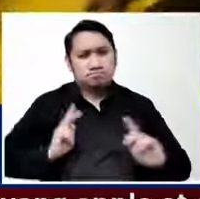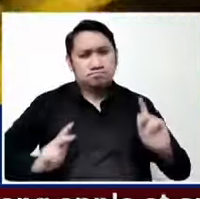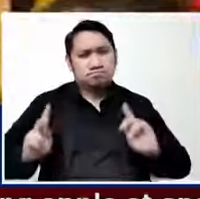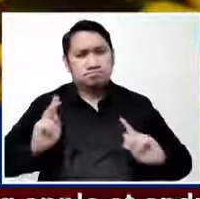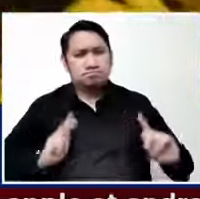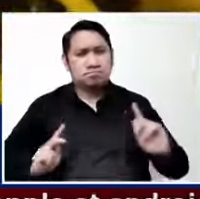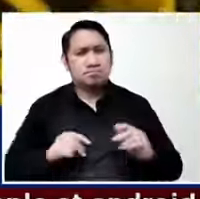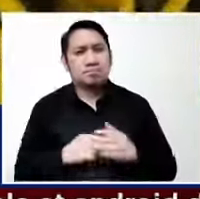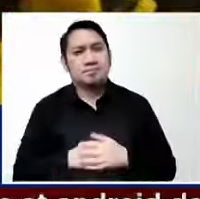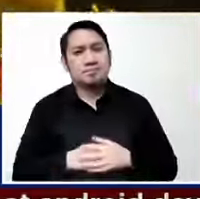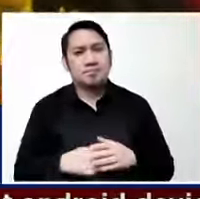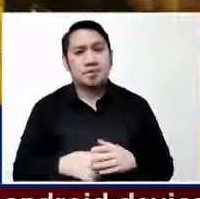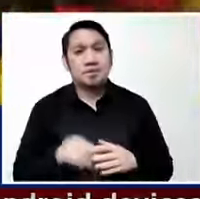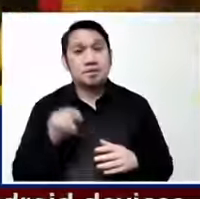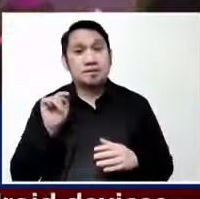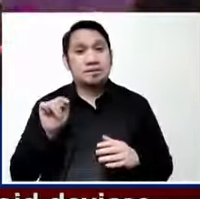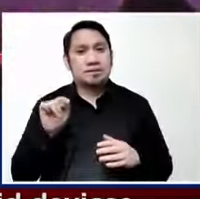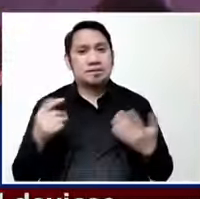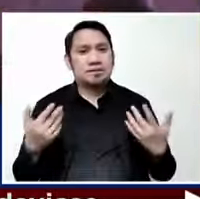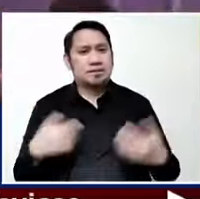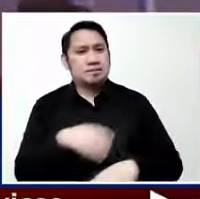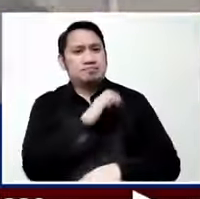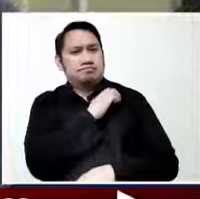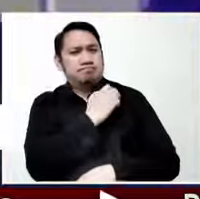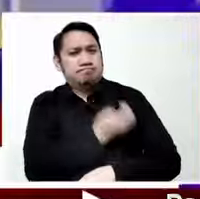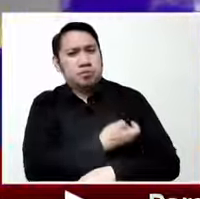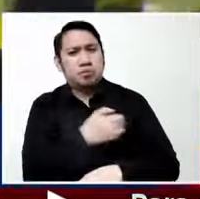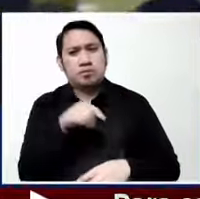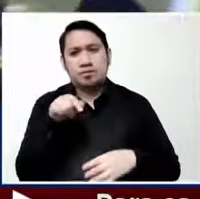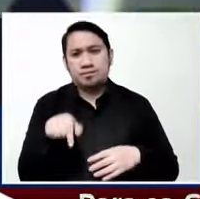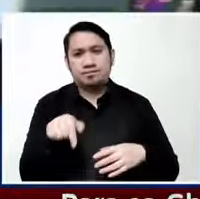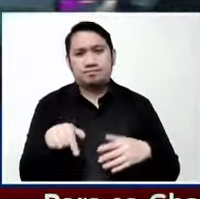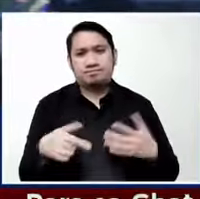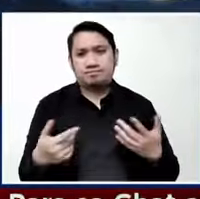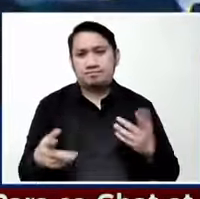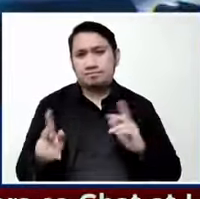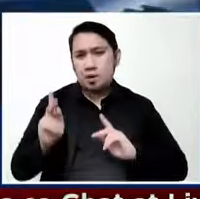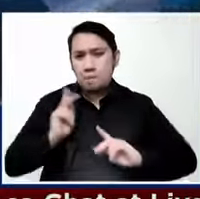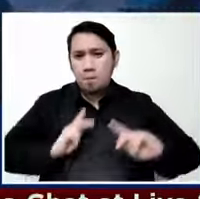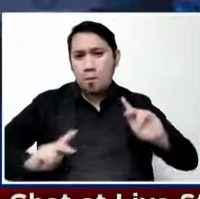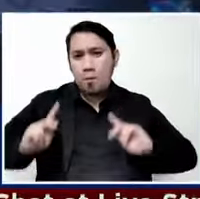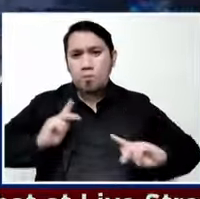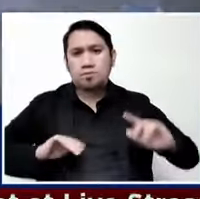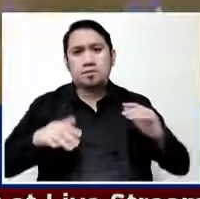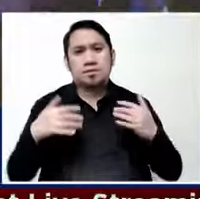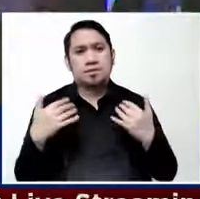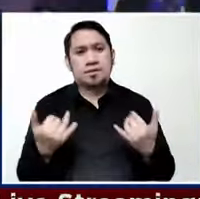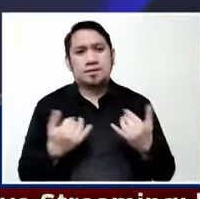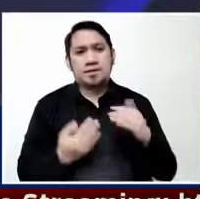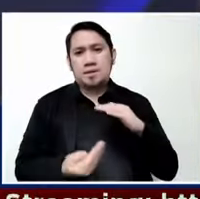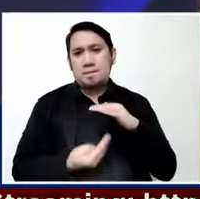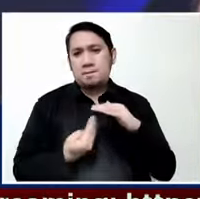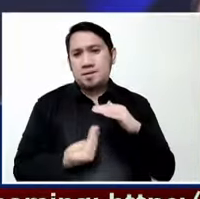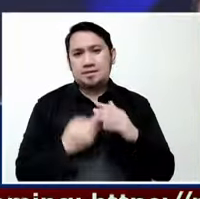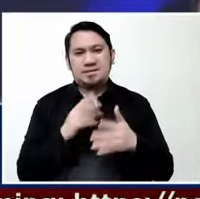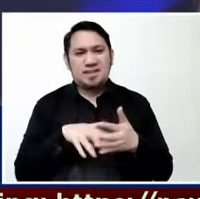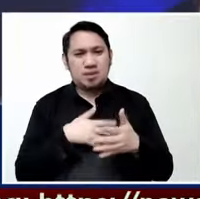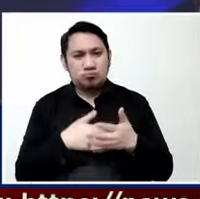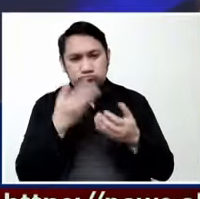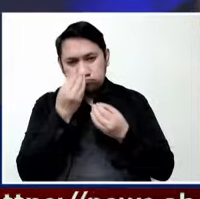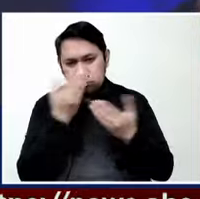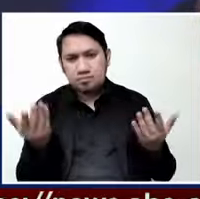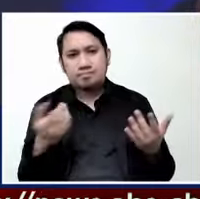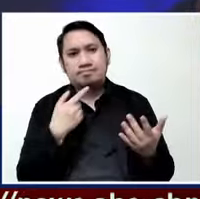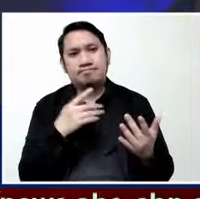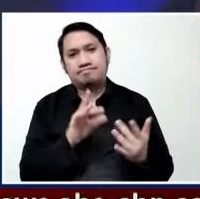Bukod naman sa kanyang energetic performance kagabi, ibinahagi rin ni Mr. Pure Energy ang kanyang busy schedule ngayong taon. Espesyal para